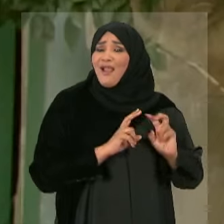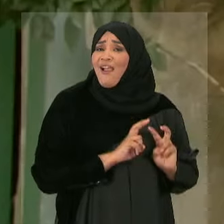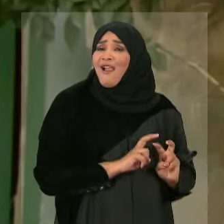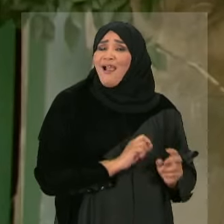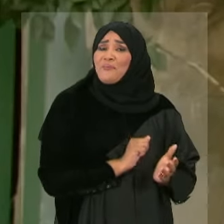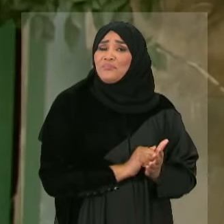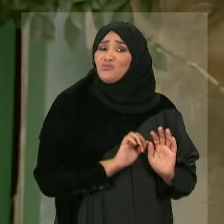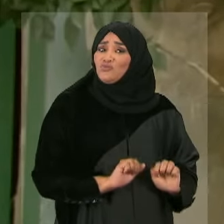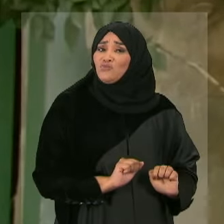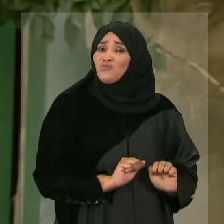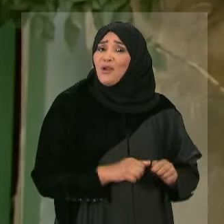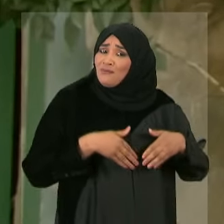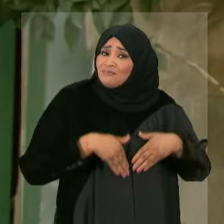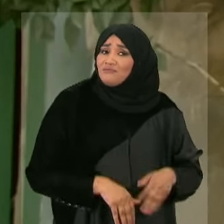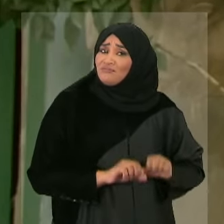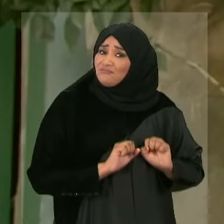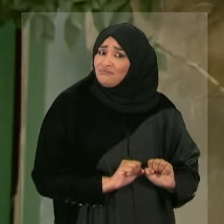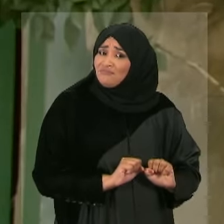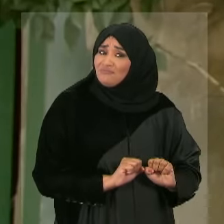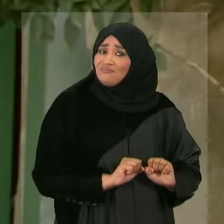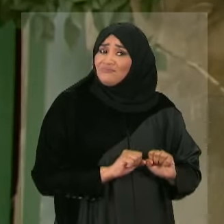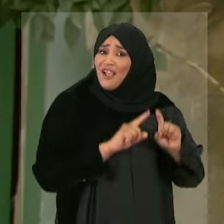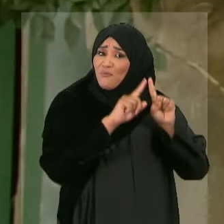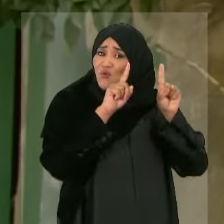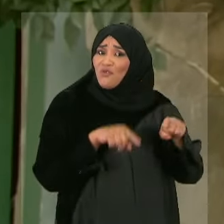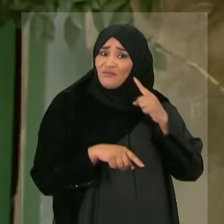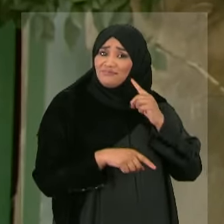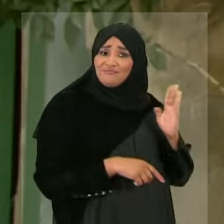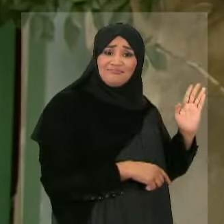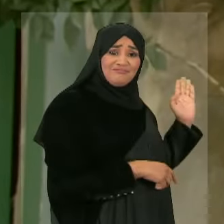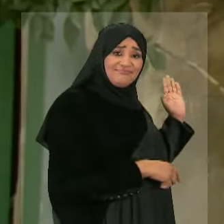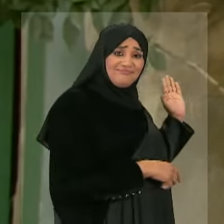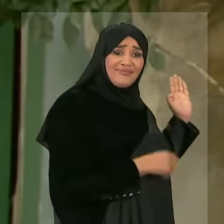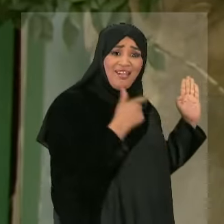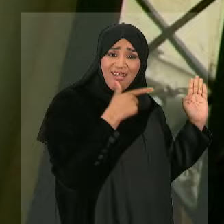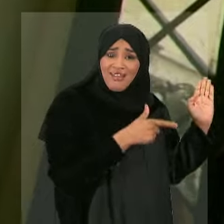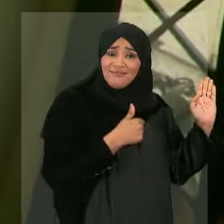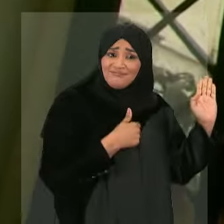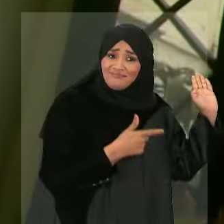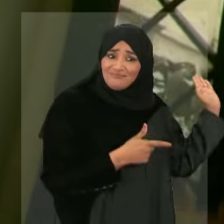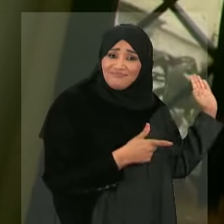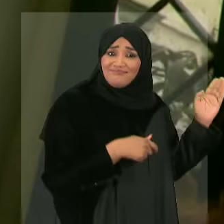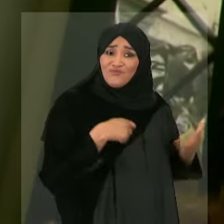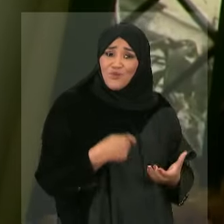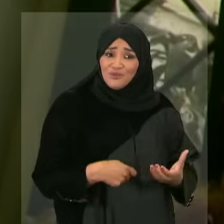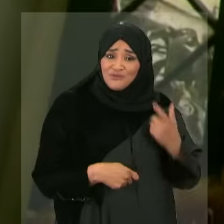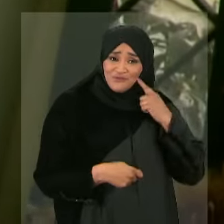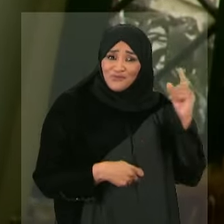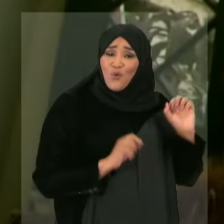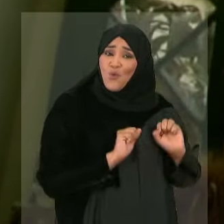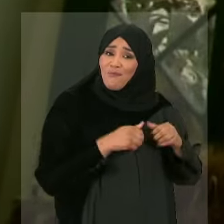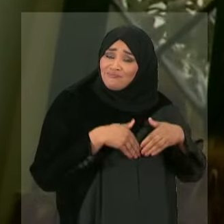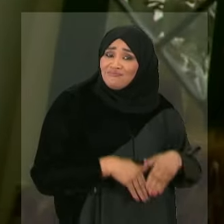لأنه أنا ولدت هنا أصلاً، يعني ولدت في هذا البيت في الغرفة اللي مقابل ظهري.